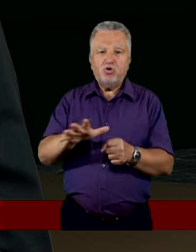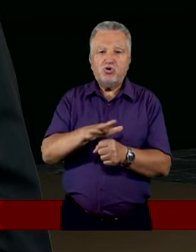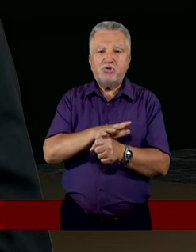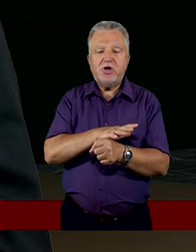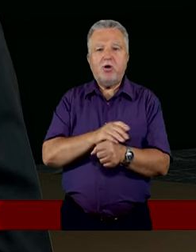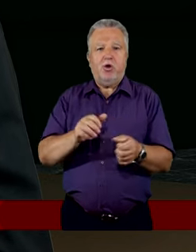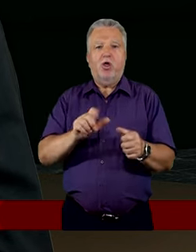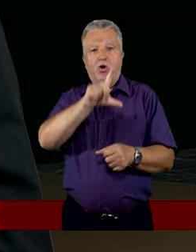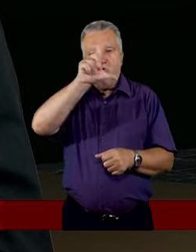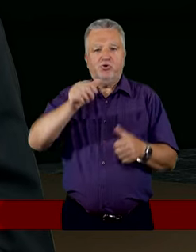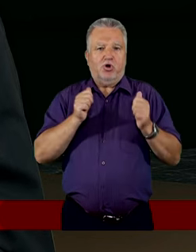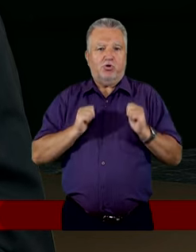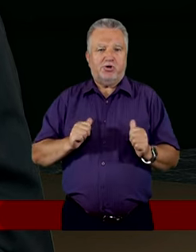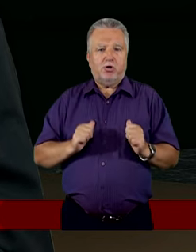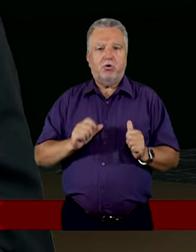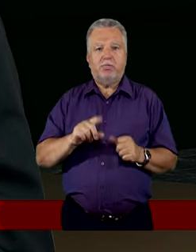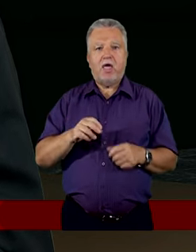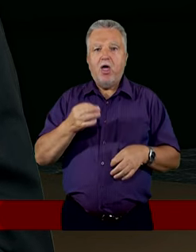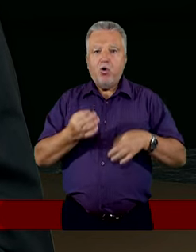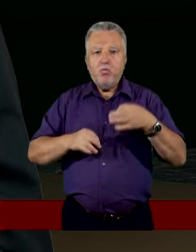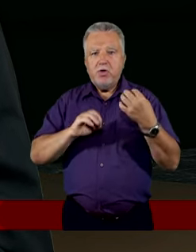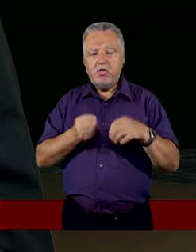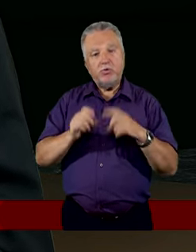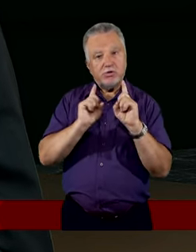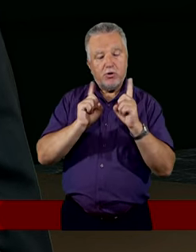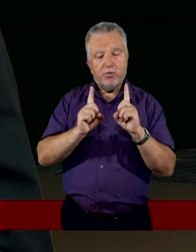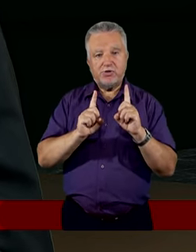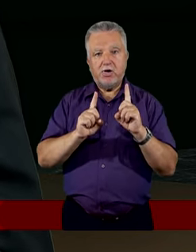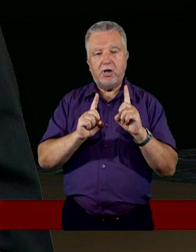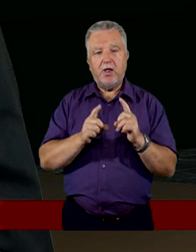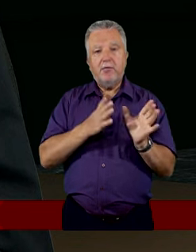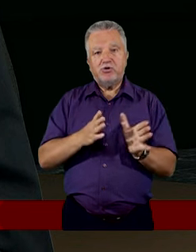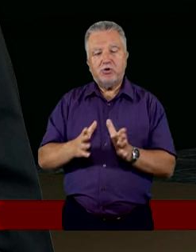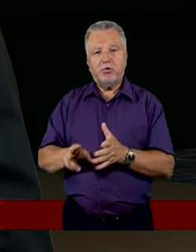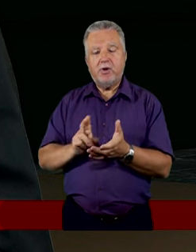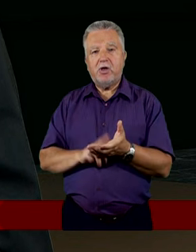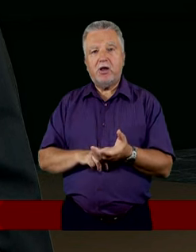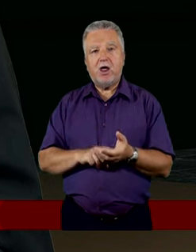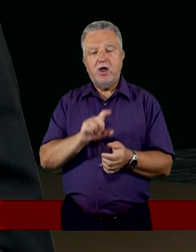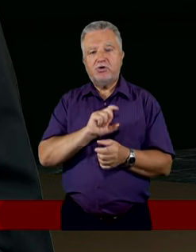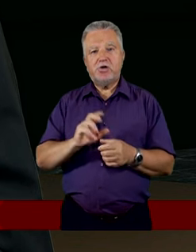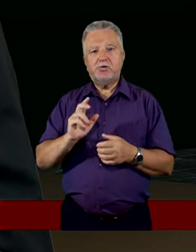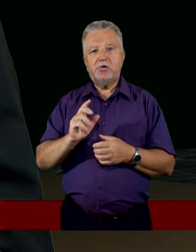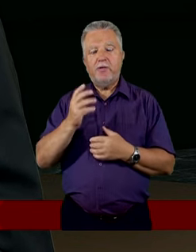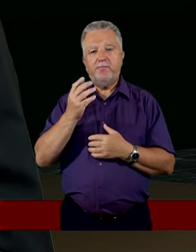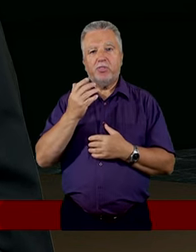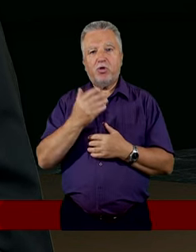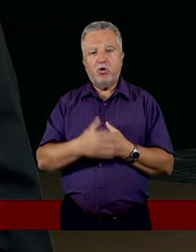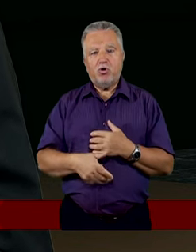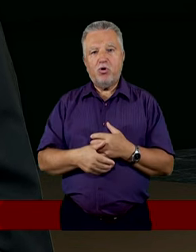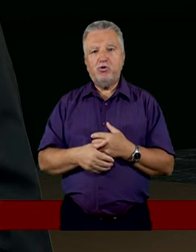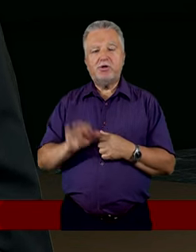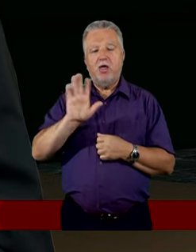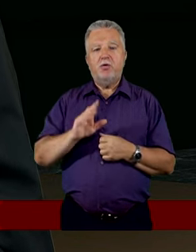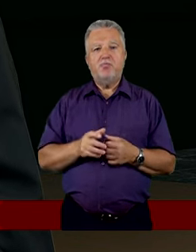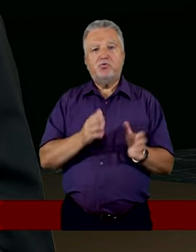czekają, gdzieś czegoś oczekują. Ta umiejętność zauważenia, tak ja mówię, przygotowanie na ostateczne żniwo, bo mówię, Pan Bóg robi ze wszystko ze swojej